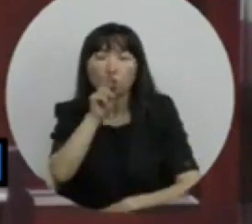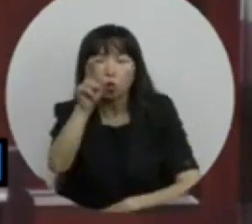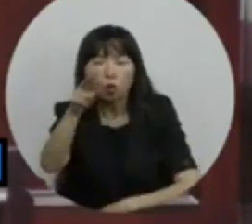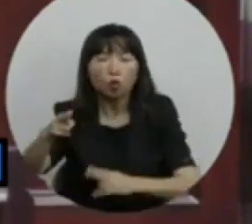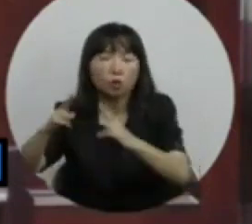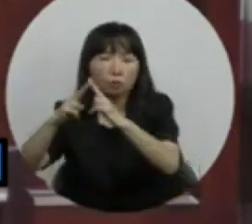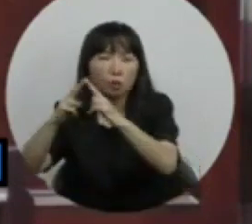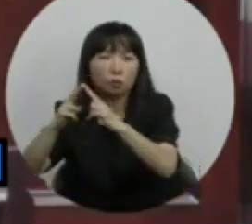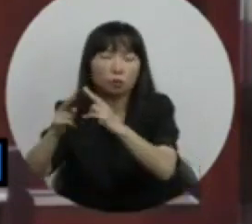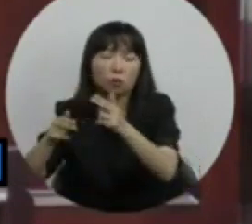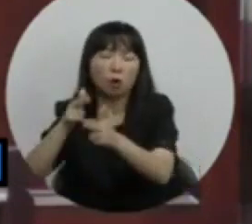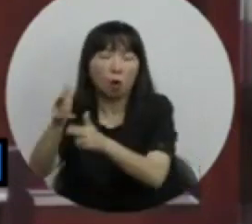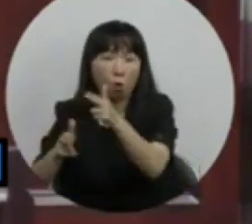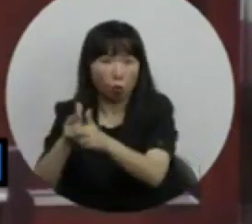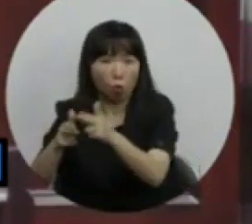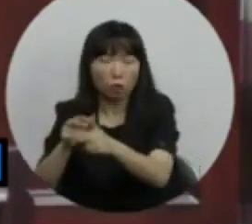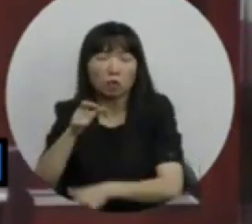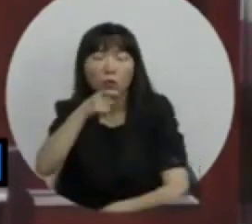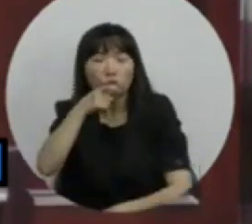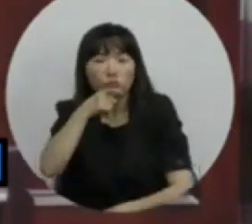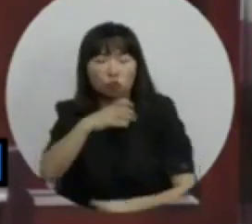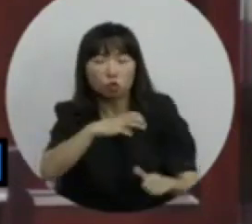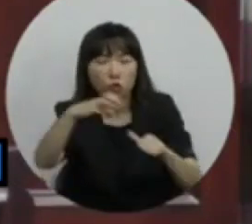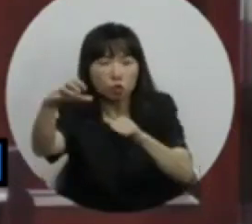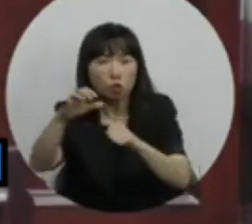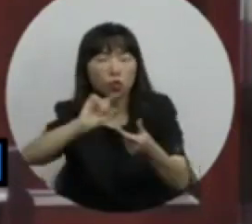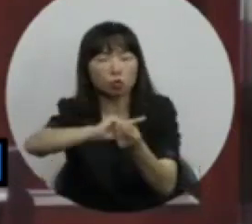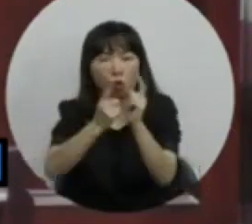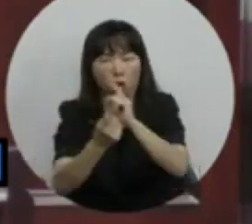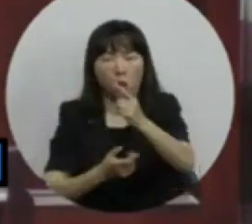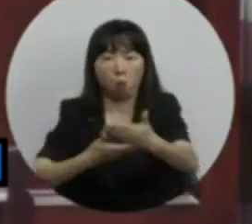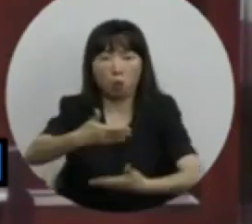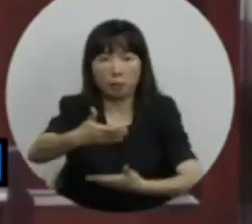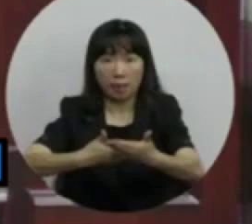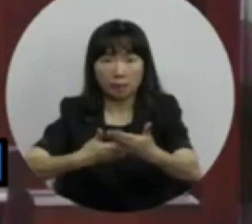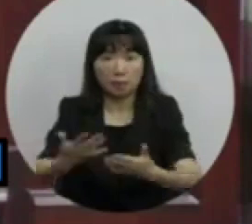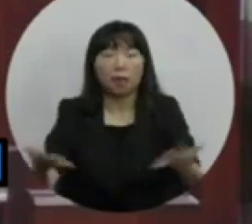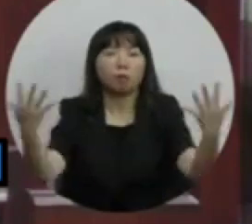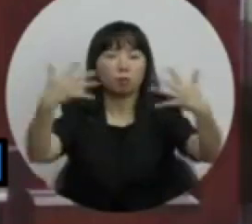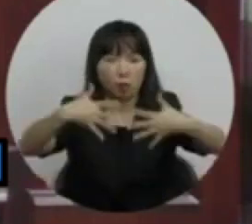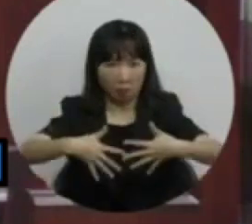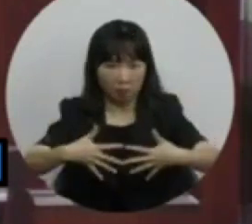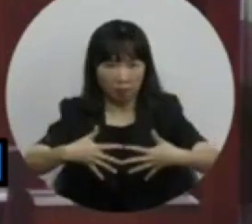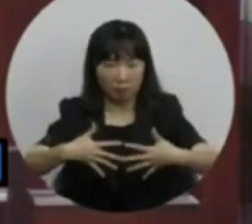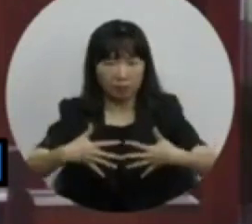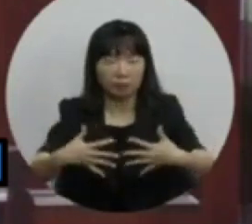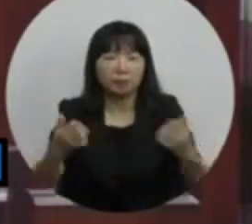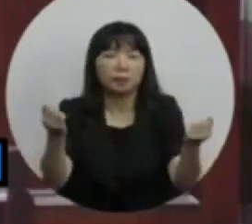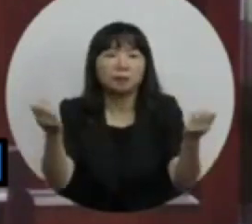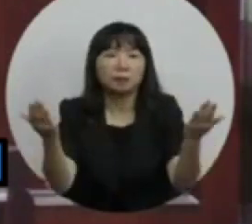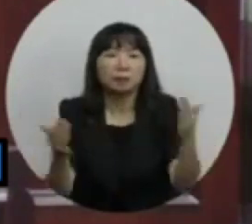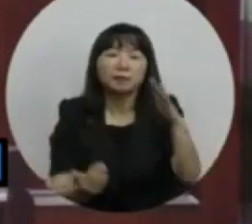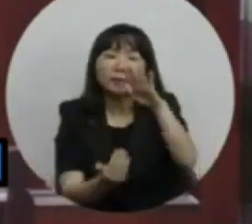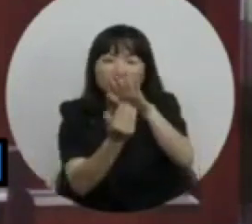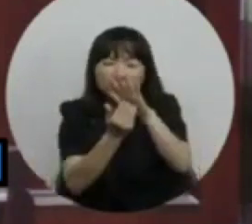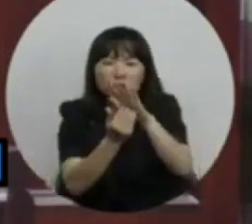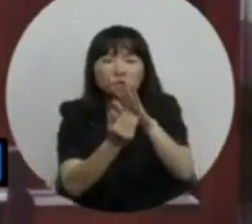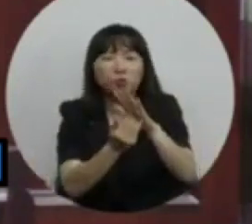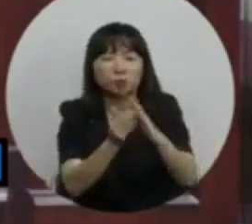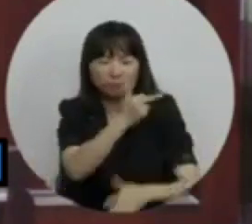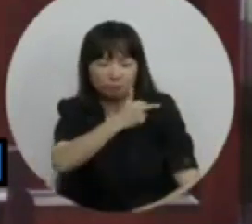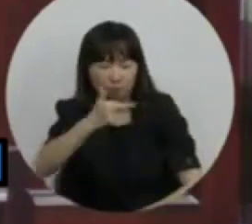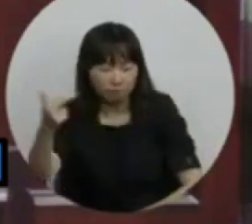클러스터 용수 공급 상생 협약을 이끌어내는 큰 성과를 거두었습니다.